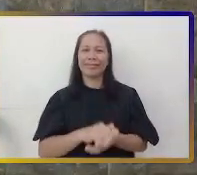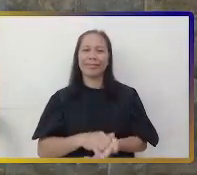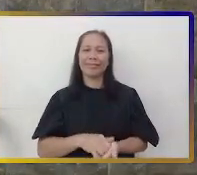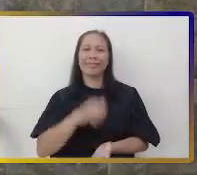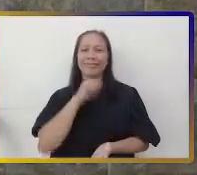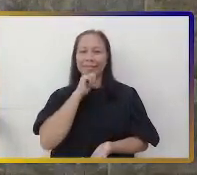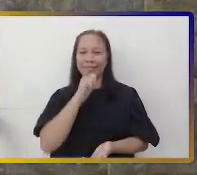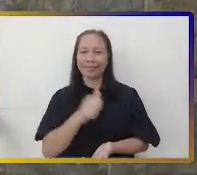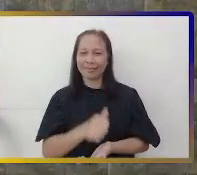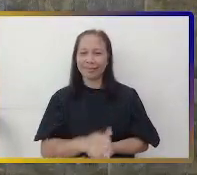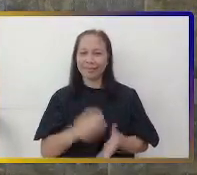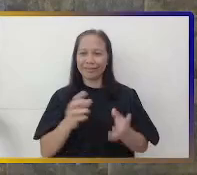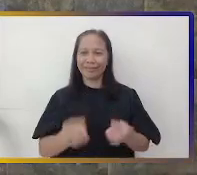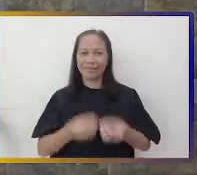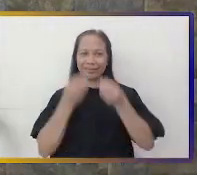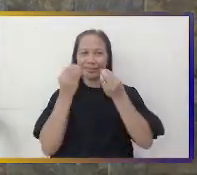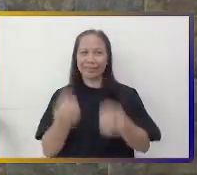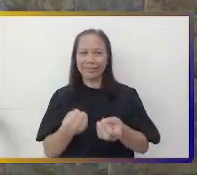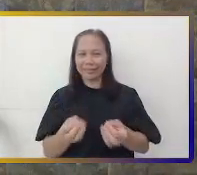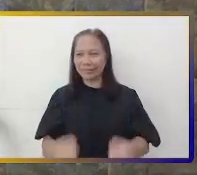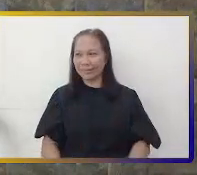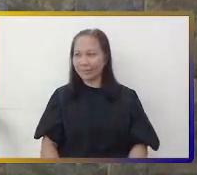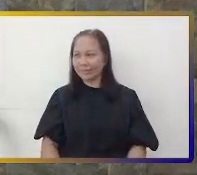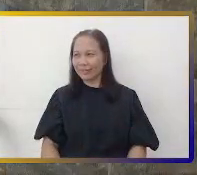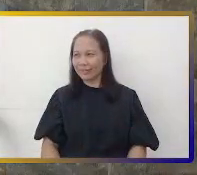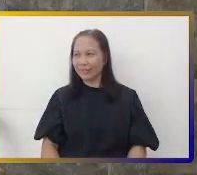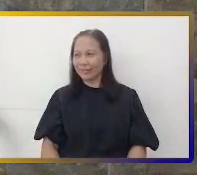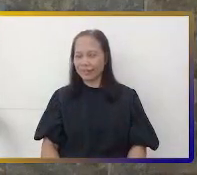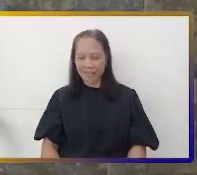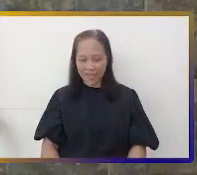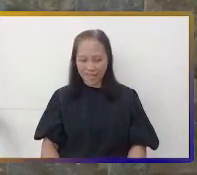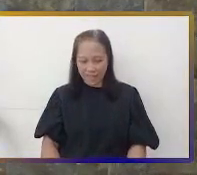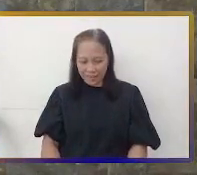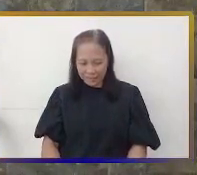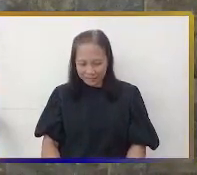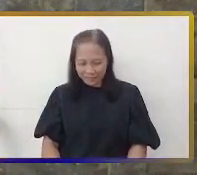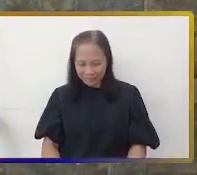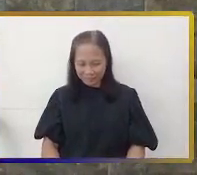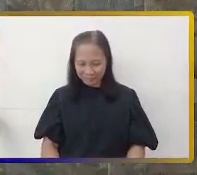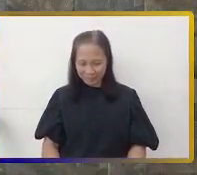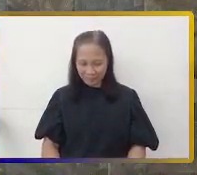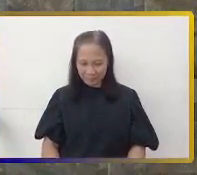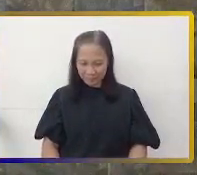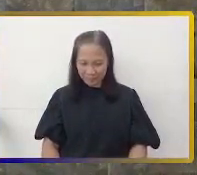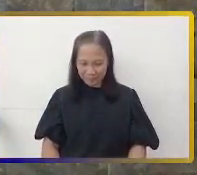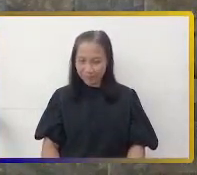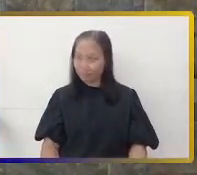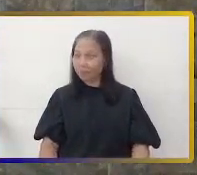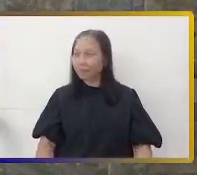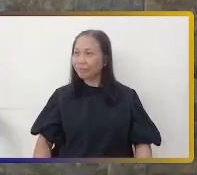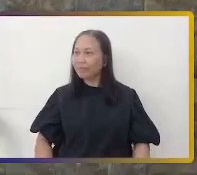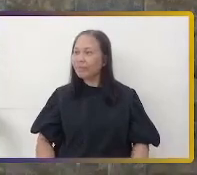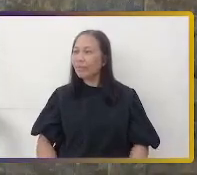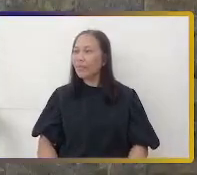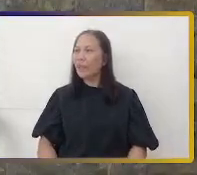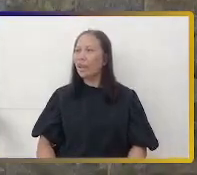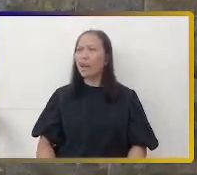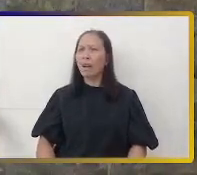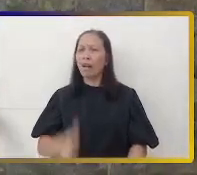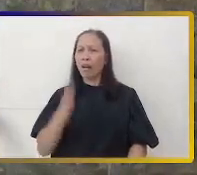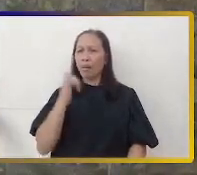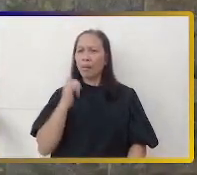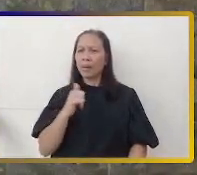iimbento in natin para lang tayo mangurakot sa Diyos you see Eh hindi naman pala kailangan ng Diyos